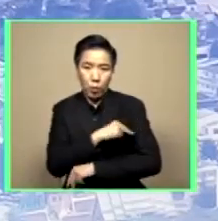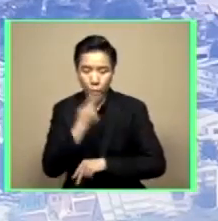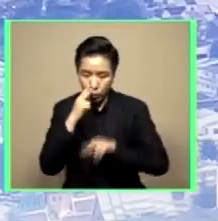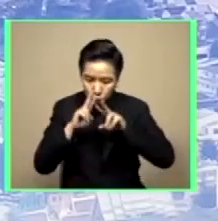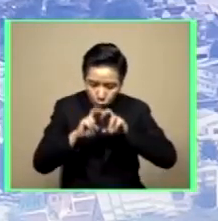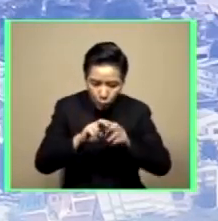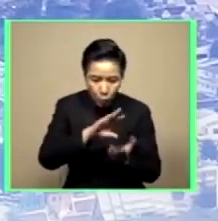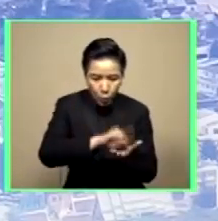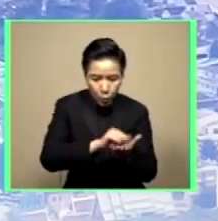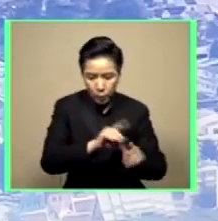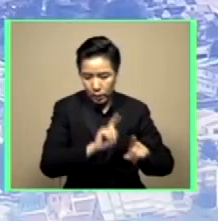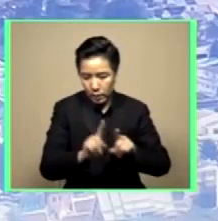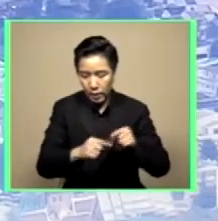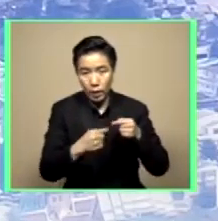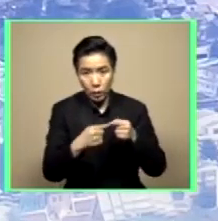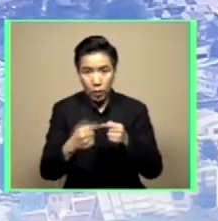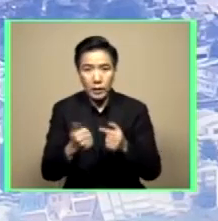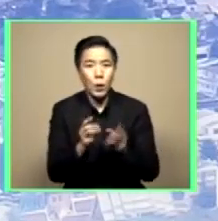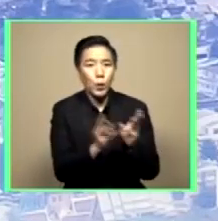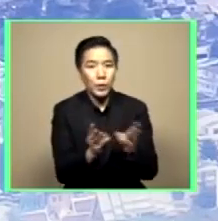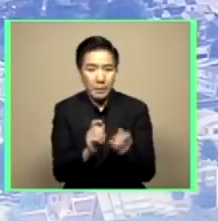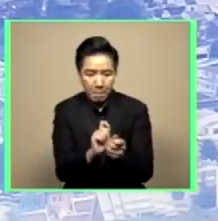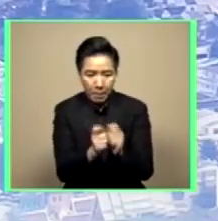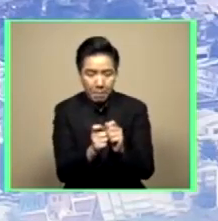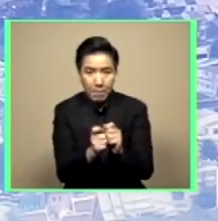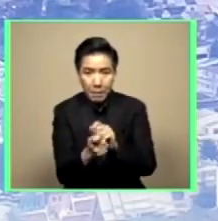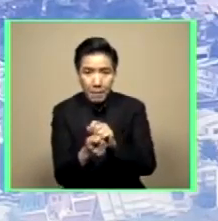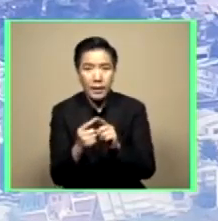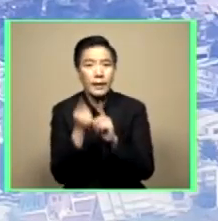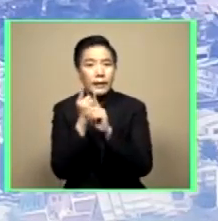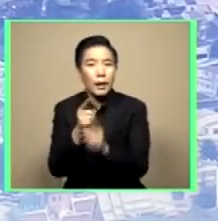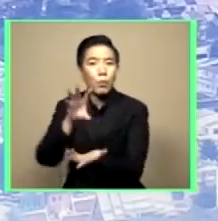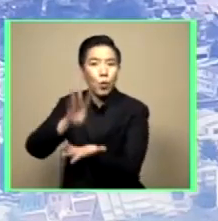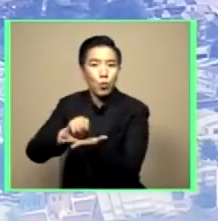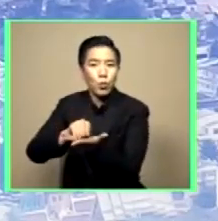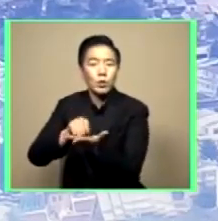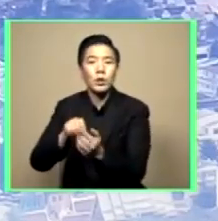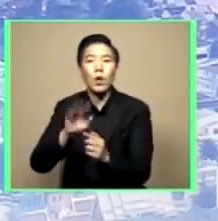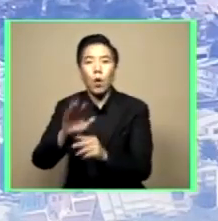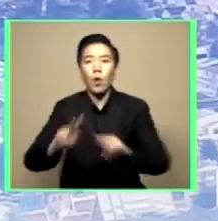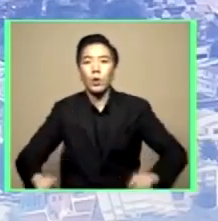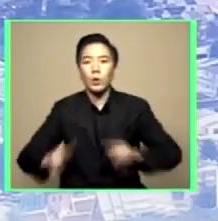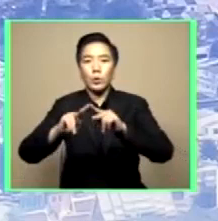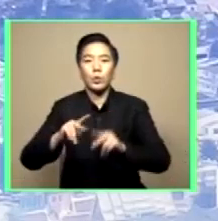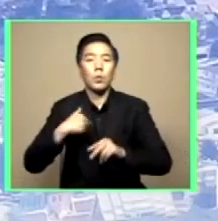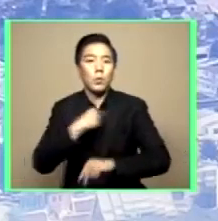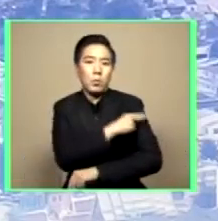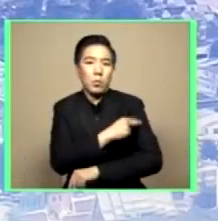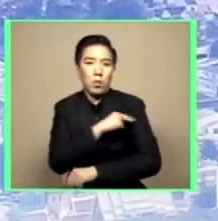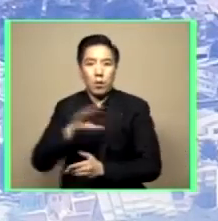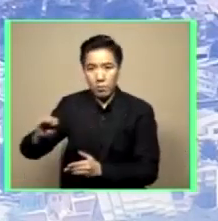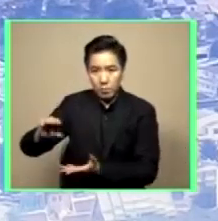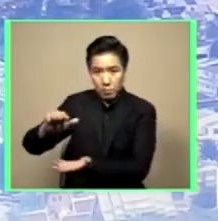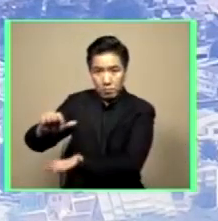ชิดมาตรการต่างๆจะปรับแปลเปลี่ยนไปตามข้อมูลนำเข้าของกระทรวงสาธารณสุขนะครับถ้